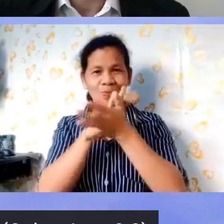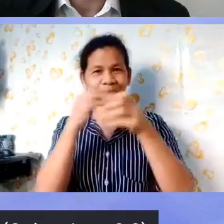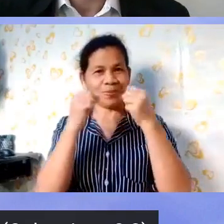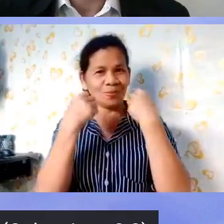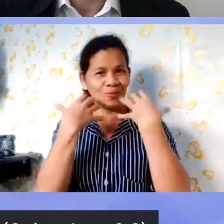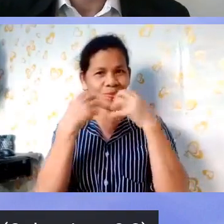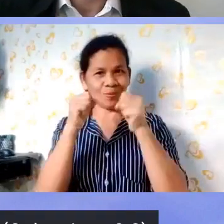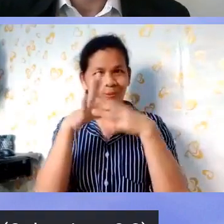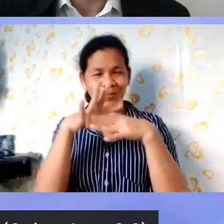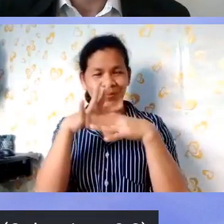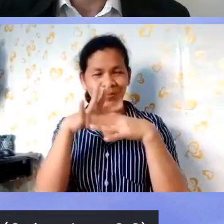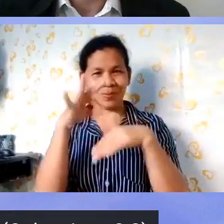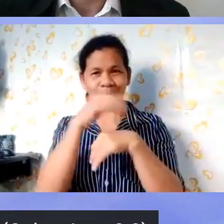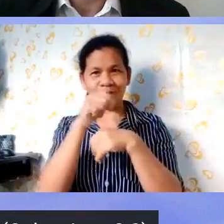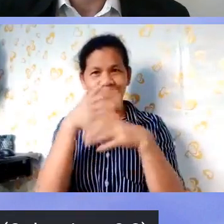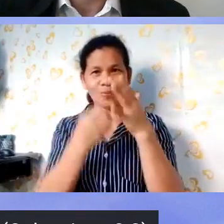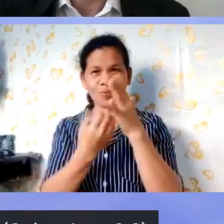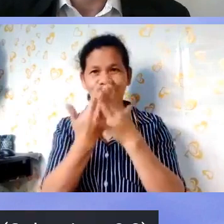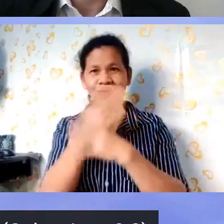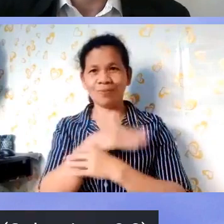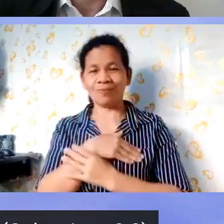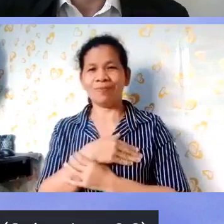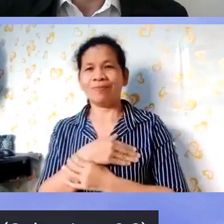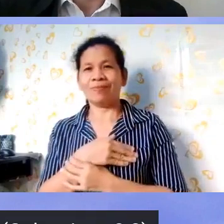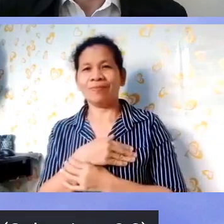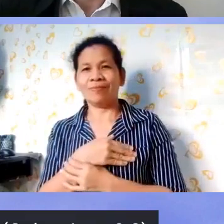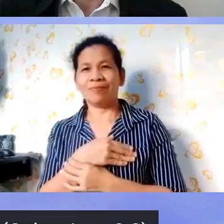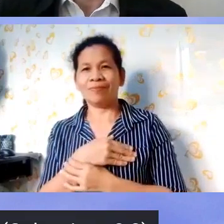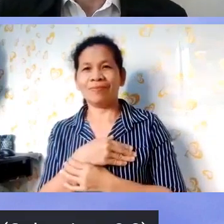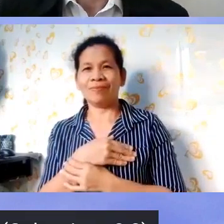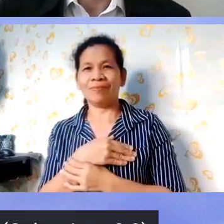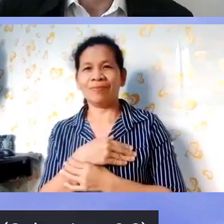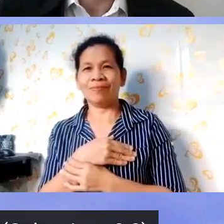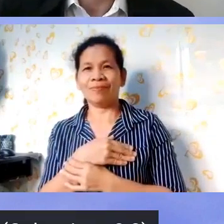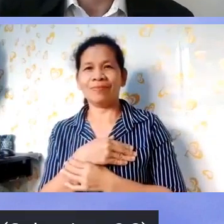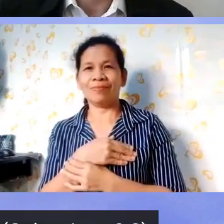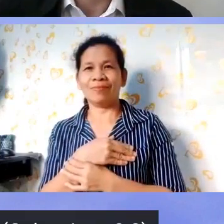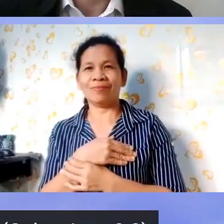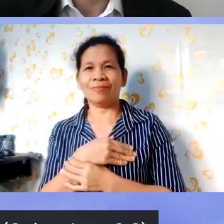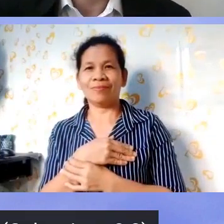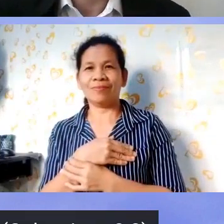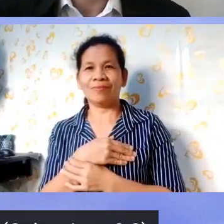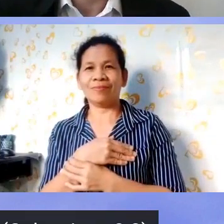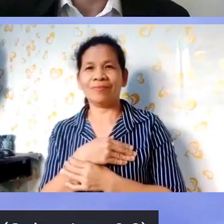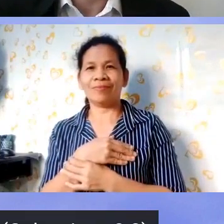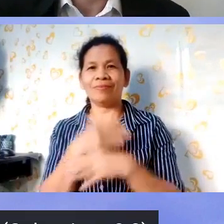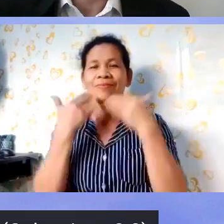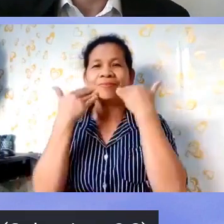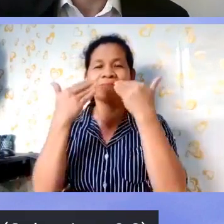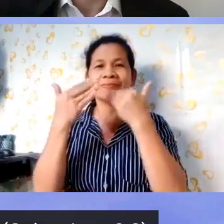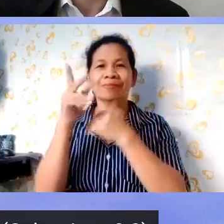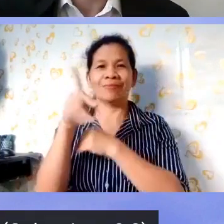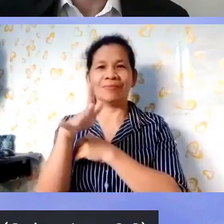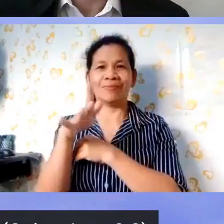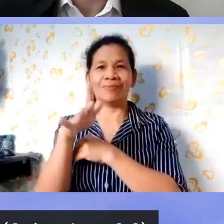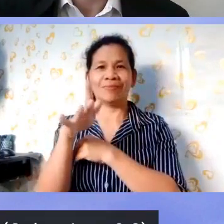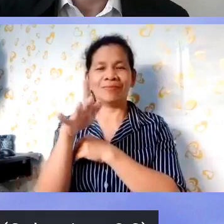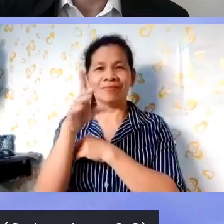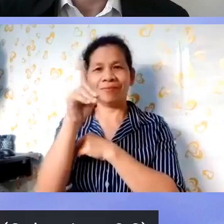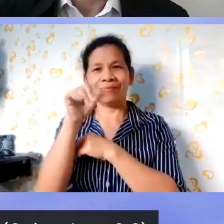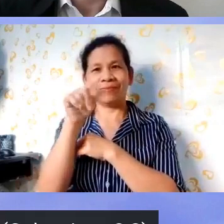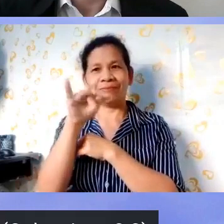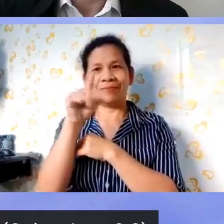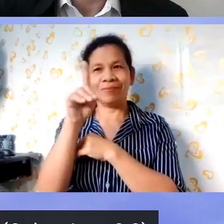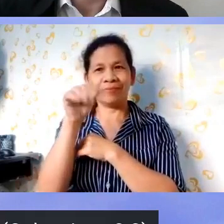growth? Okay, maraming salamat, Pastor Dalida, ano, sa isang muling magandang pagkabahagi